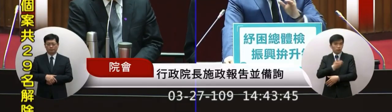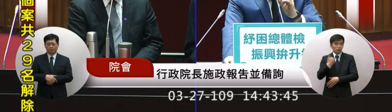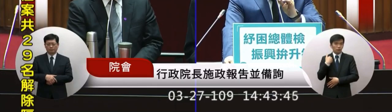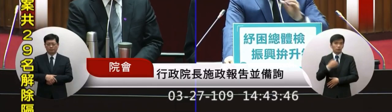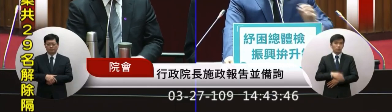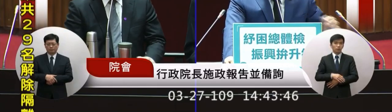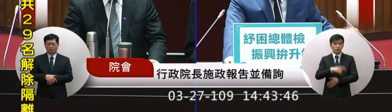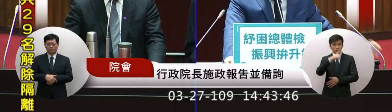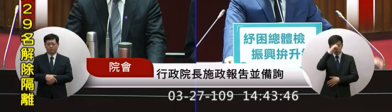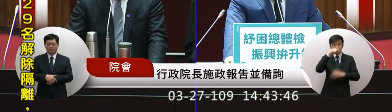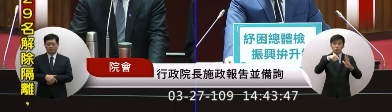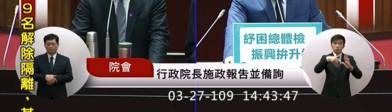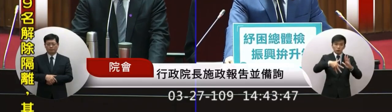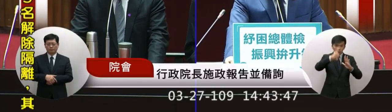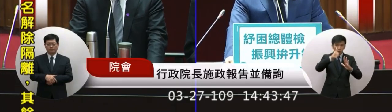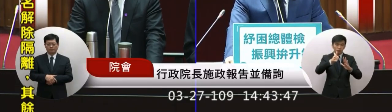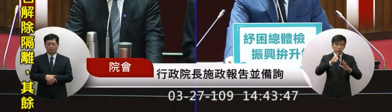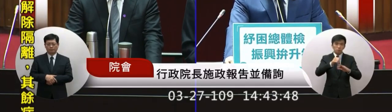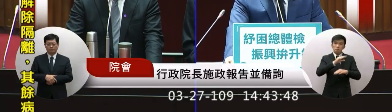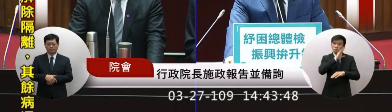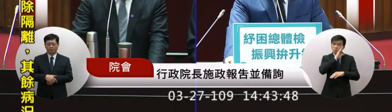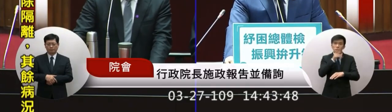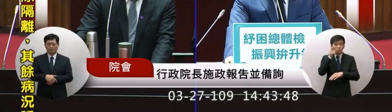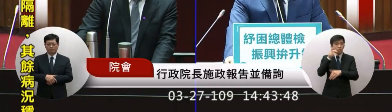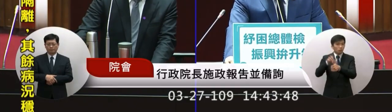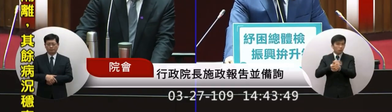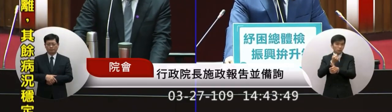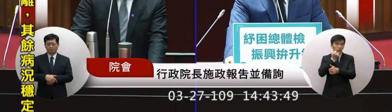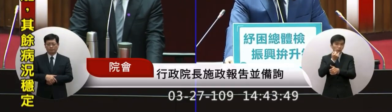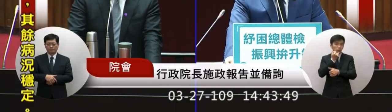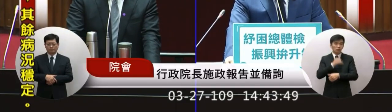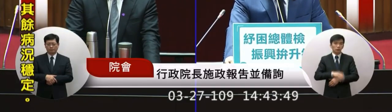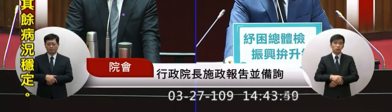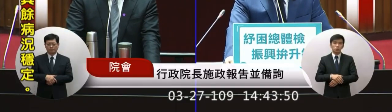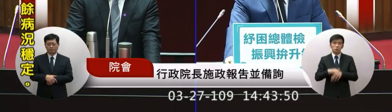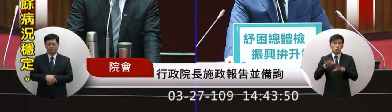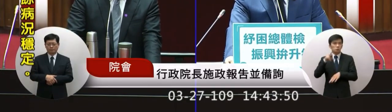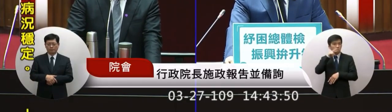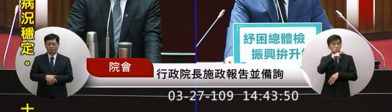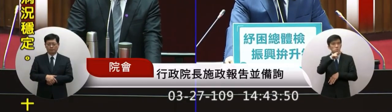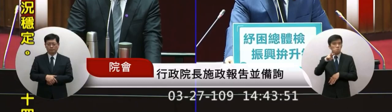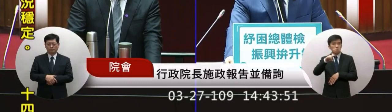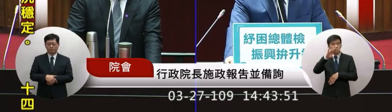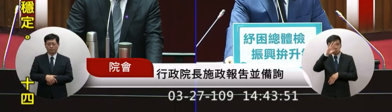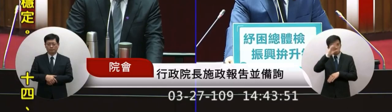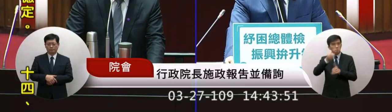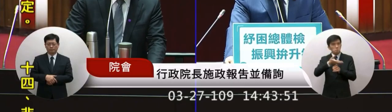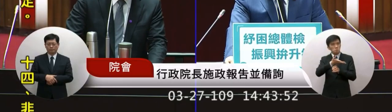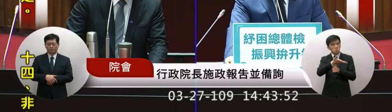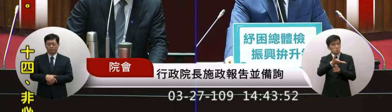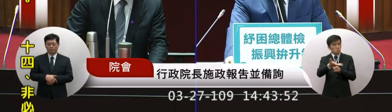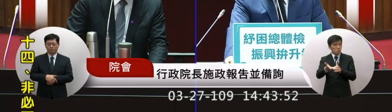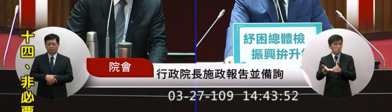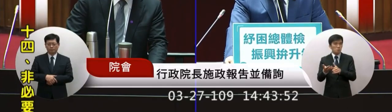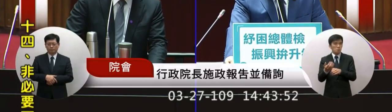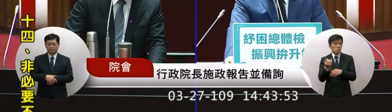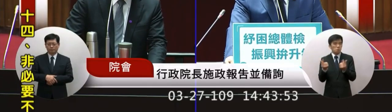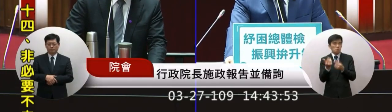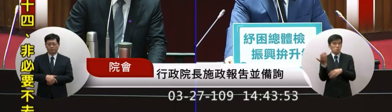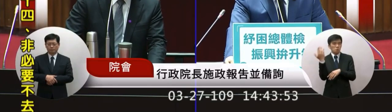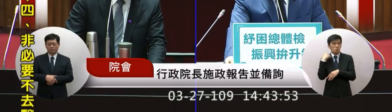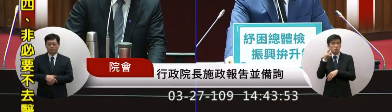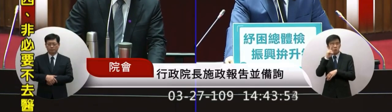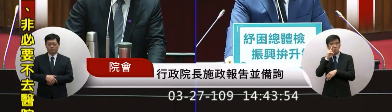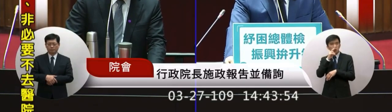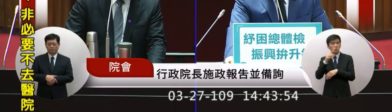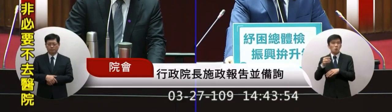对，那刚刚做些参考。后手的时阵，因为即马看起来整个疫情吼，可能不像我们两个月前想的这样子，可能像 SARS 这样一季